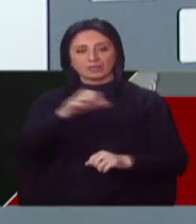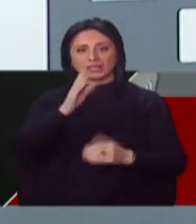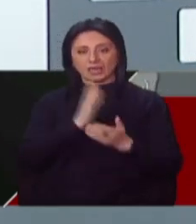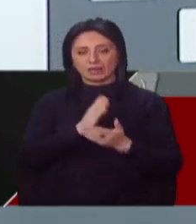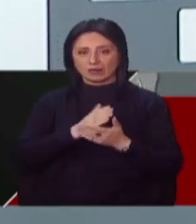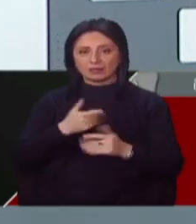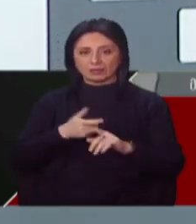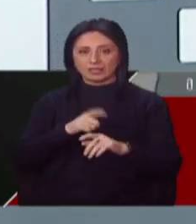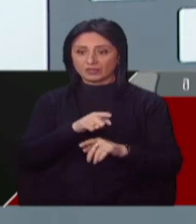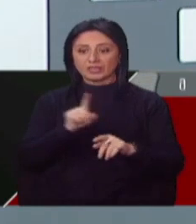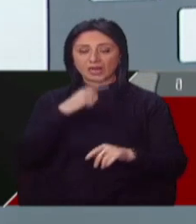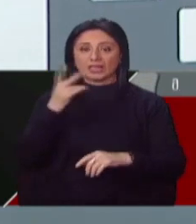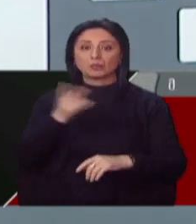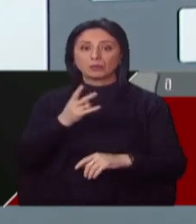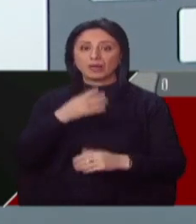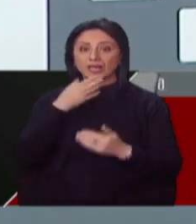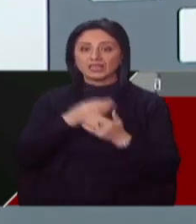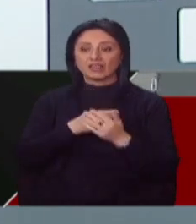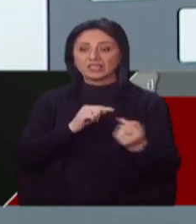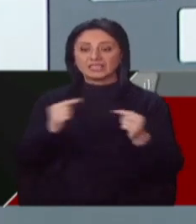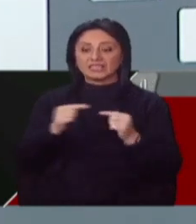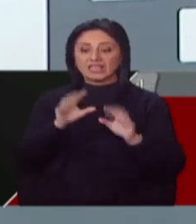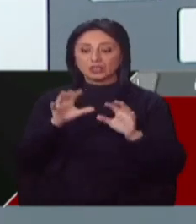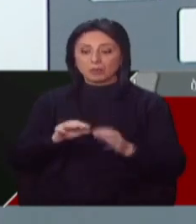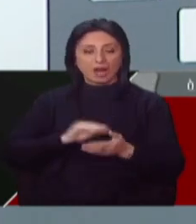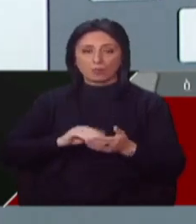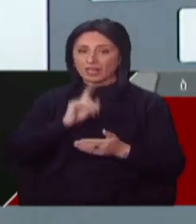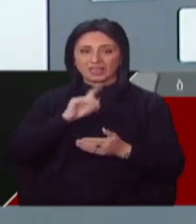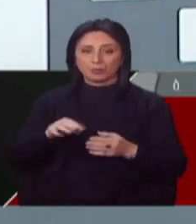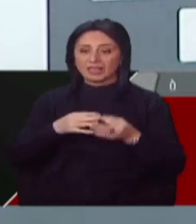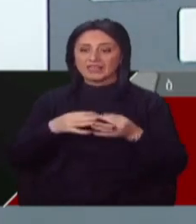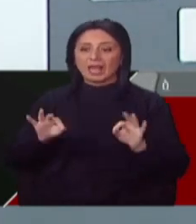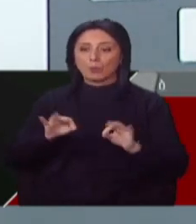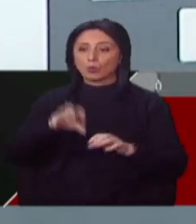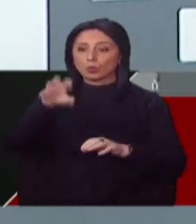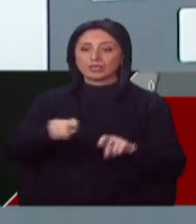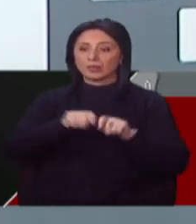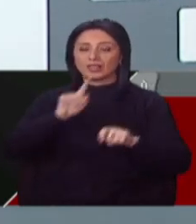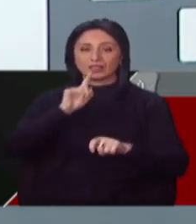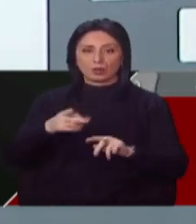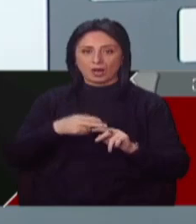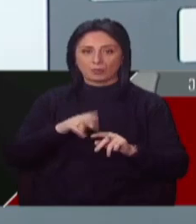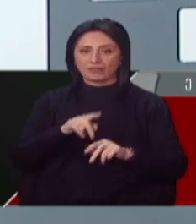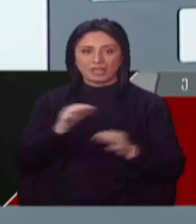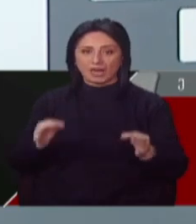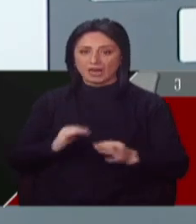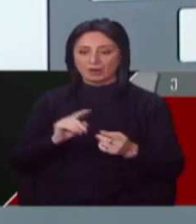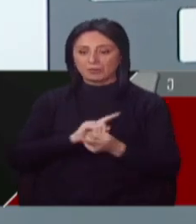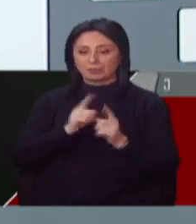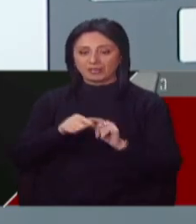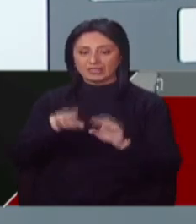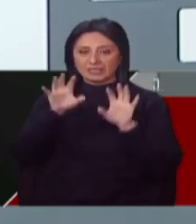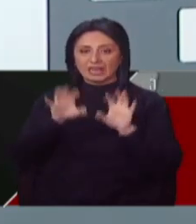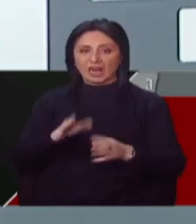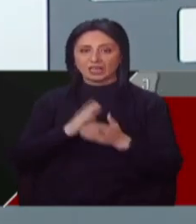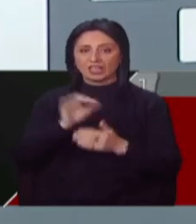gaxta kho is ratkma unda tavis satsinaambego kanos an damoukidebeli institutsias rogor sheknis amto arana pirikit es